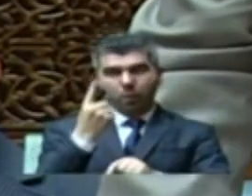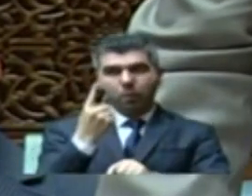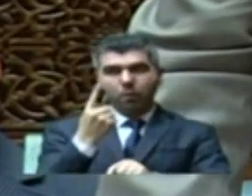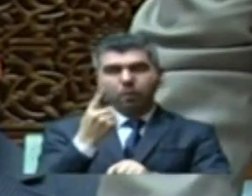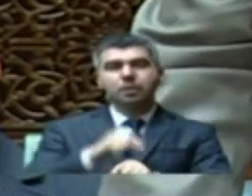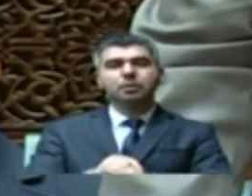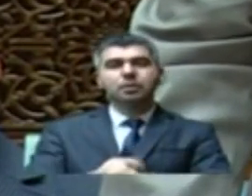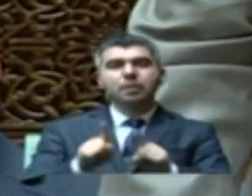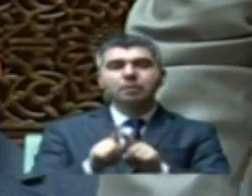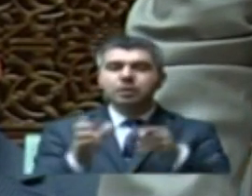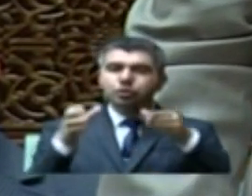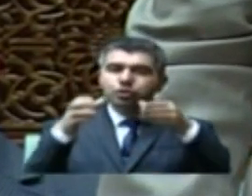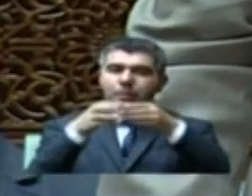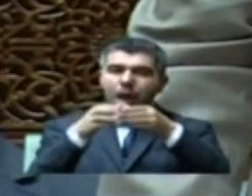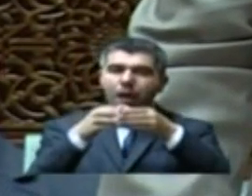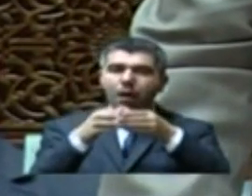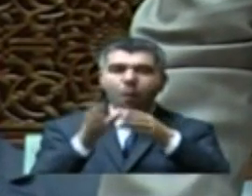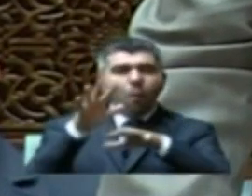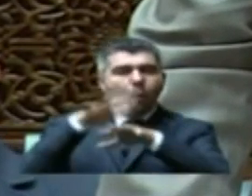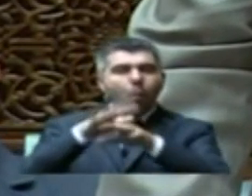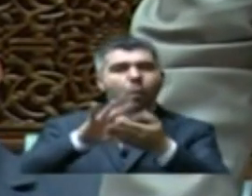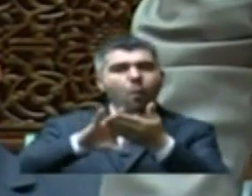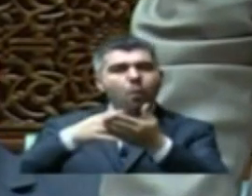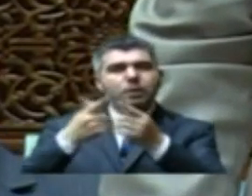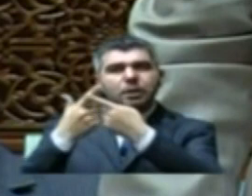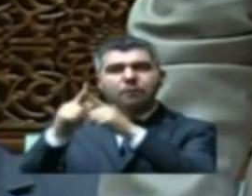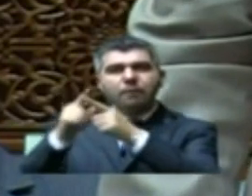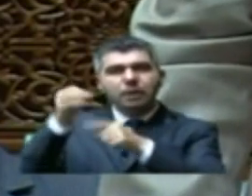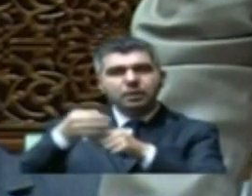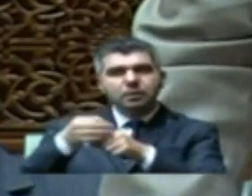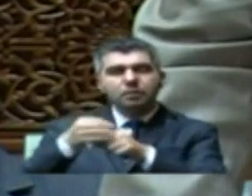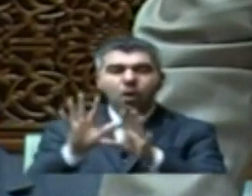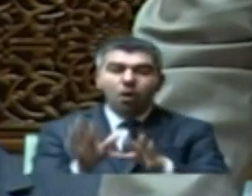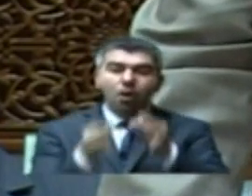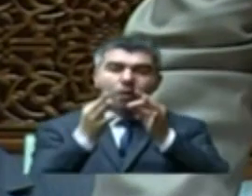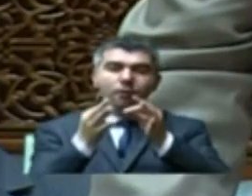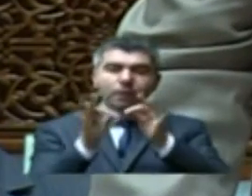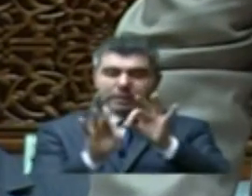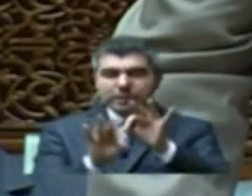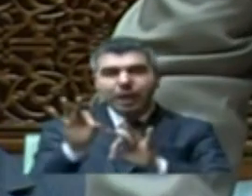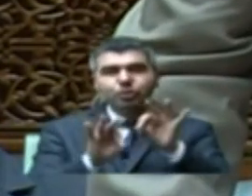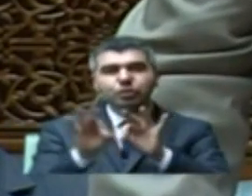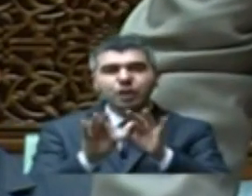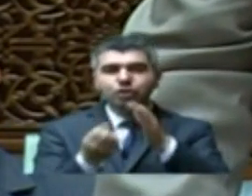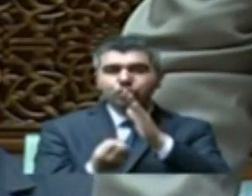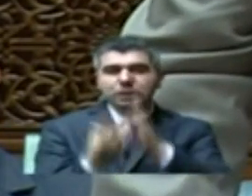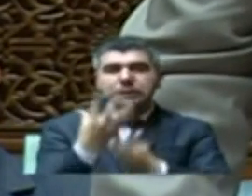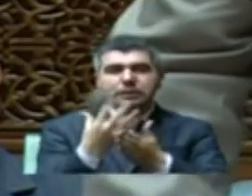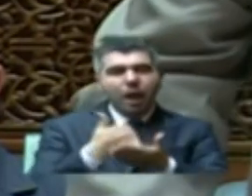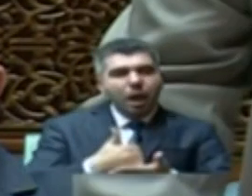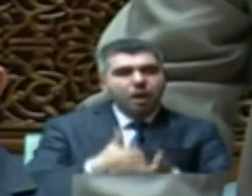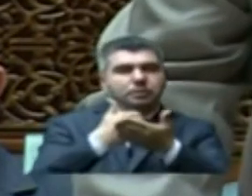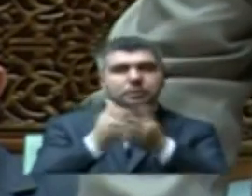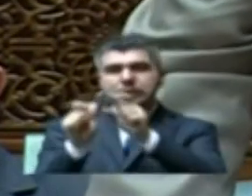المفروض أنه تجميع المعطيات الكمية والنوعية لبلورة استراتيجيات جديدة تستجيب